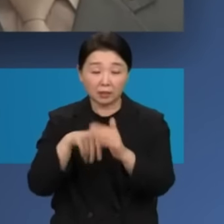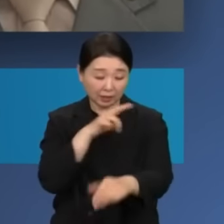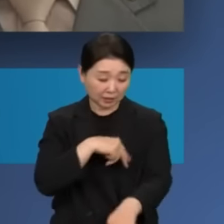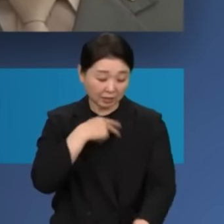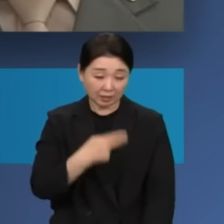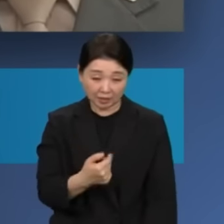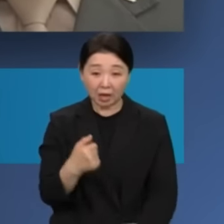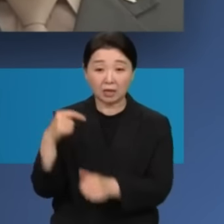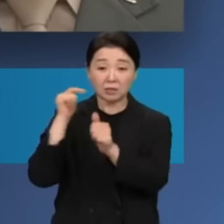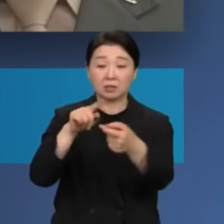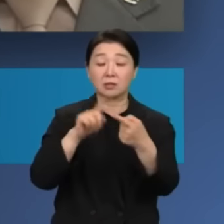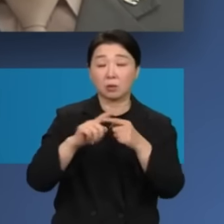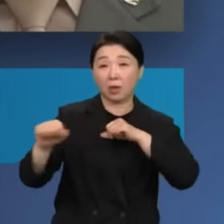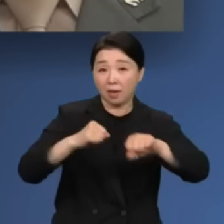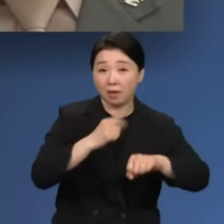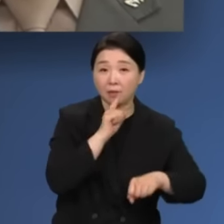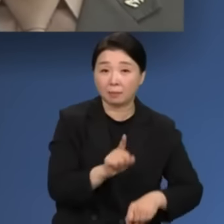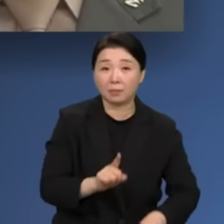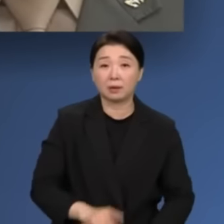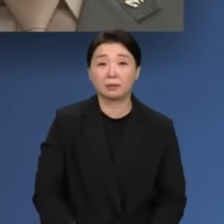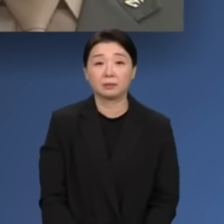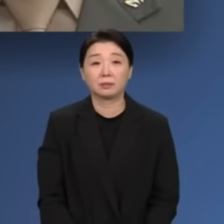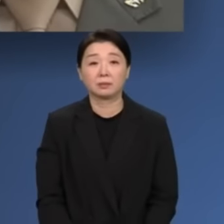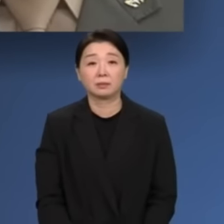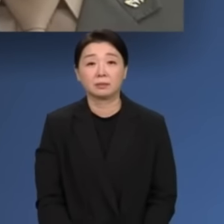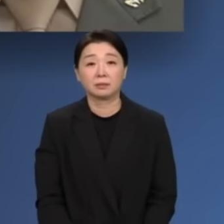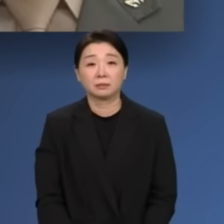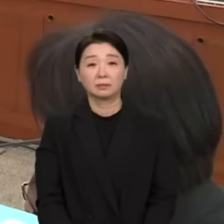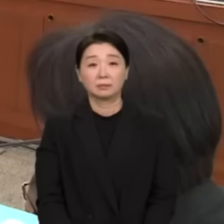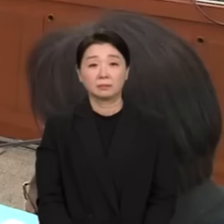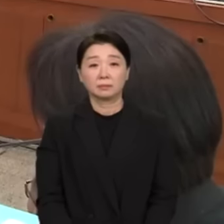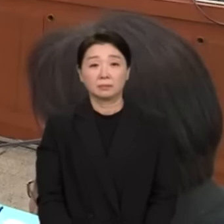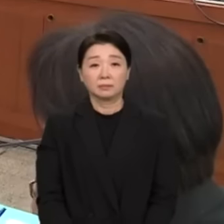작전을 수행했다고 반박했습니다. 김재현 기자입니다.